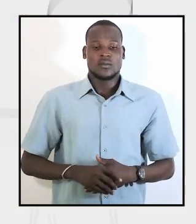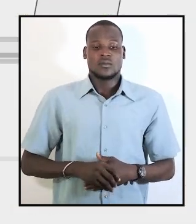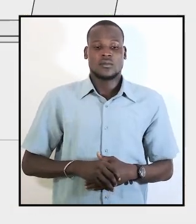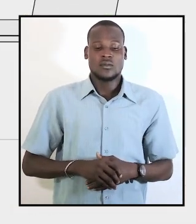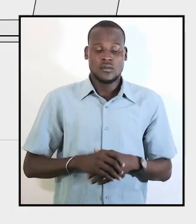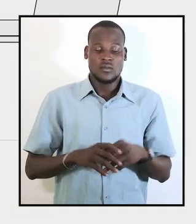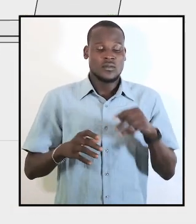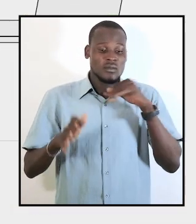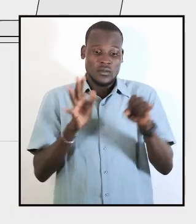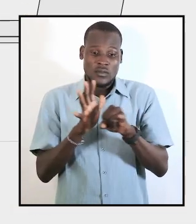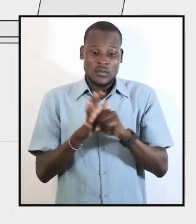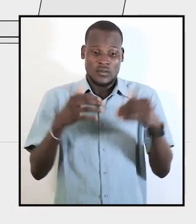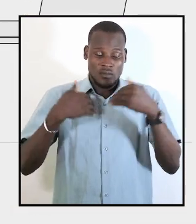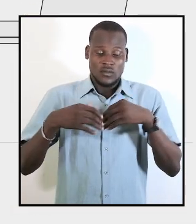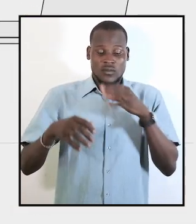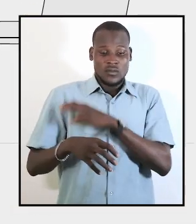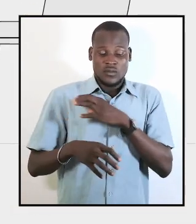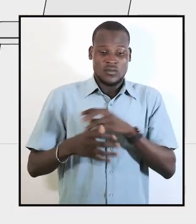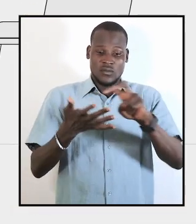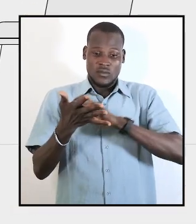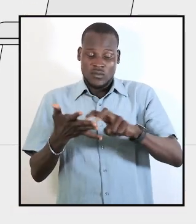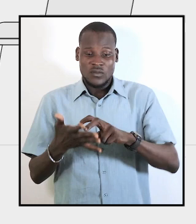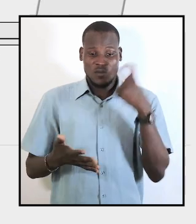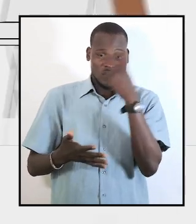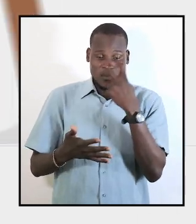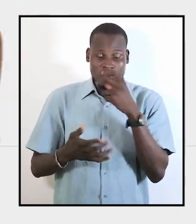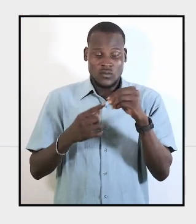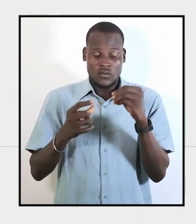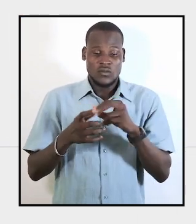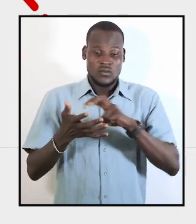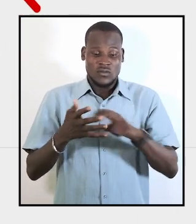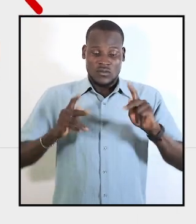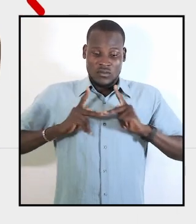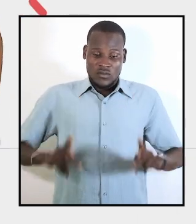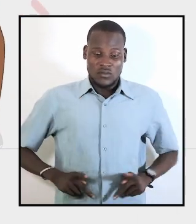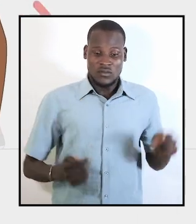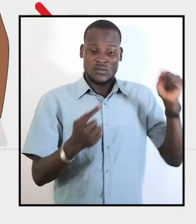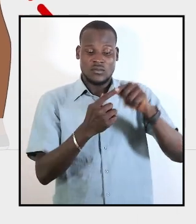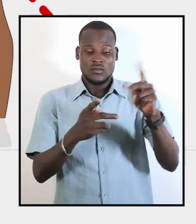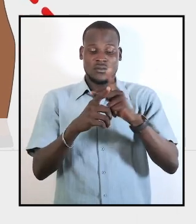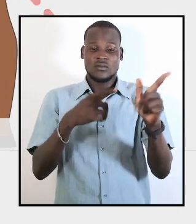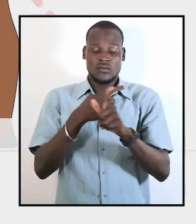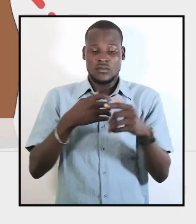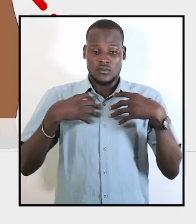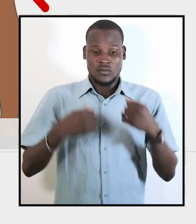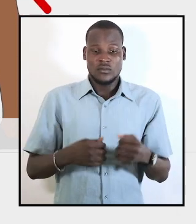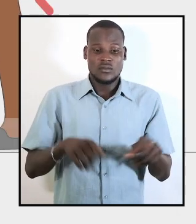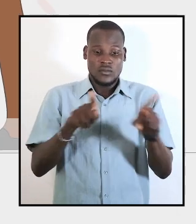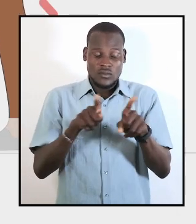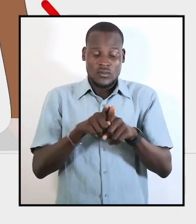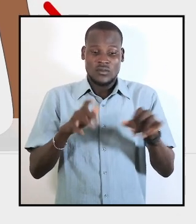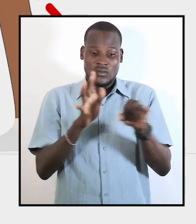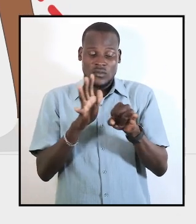Il ne doit exercer aucun acte de violence, verbale ou physique, à l'endroit des professionnels de santé. Il ne doit en